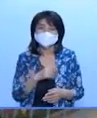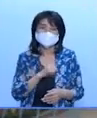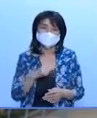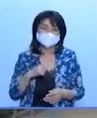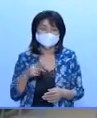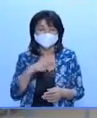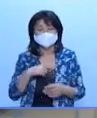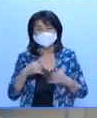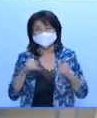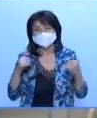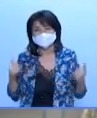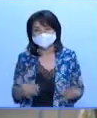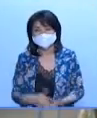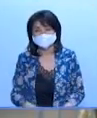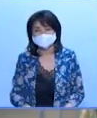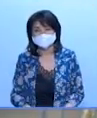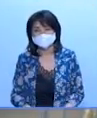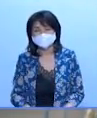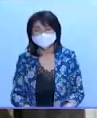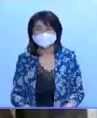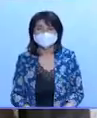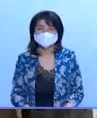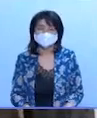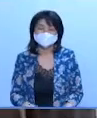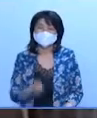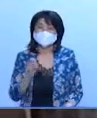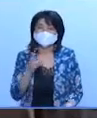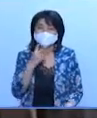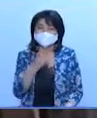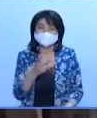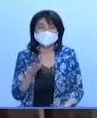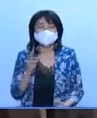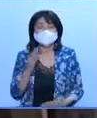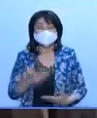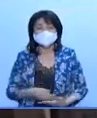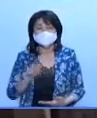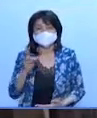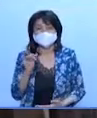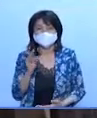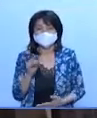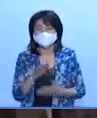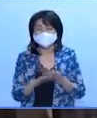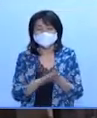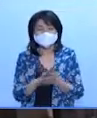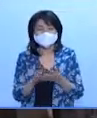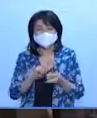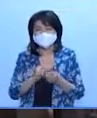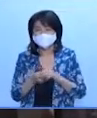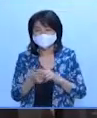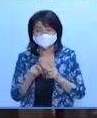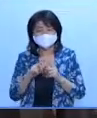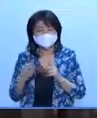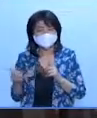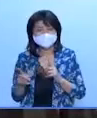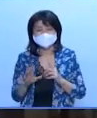саморазвитием. Валерия Степчук, Ертыс Ахпарат. Как видите, жизнь на карантине, она ничем, в принципе, не отличается от той, которая